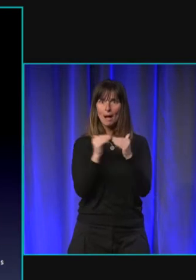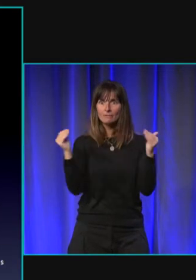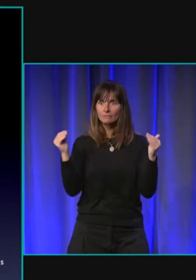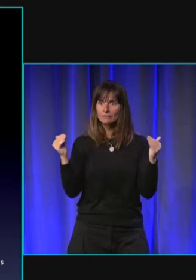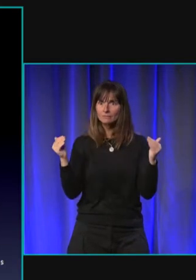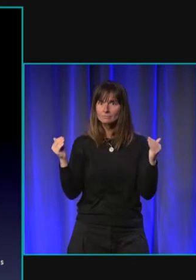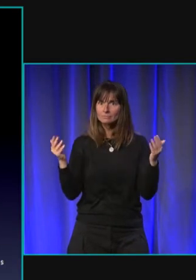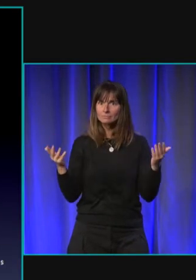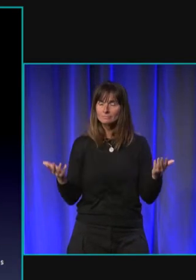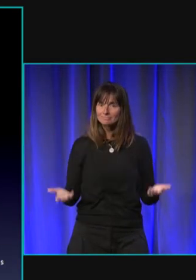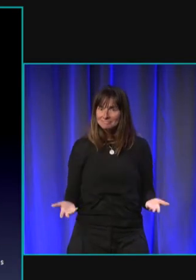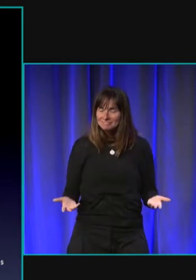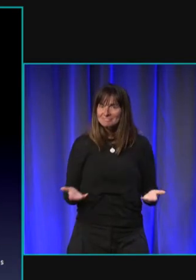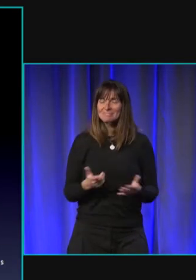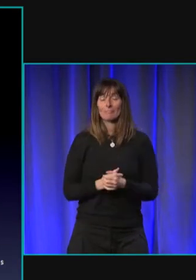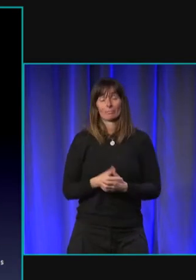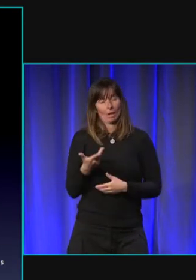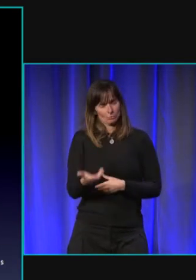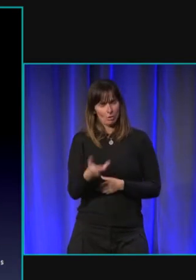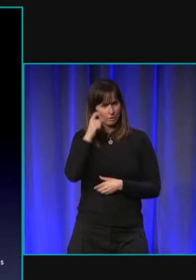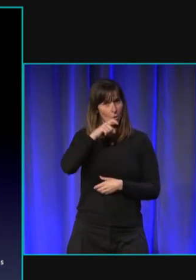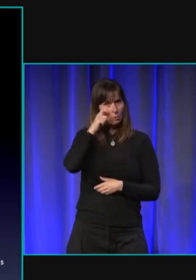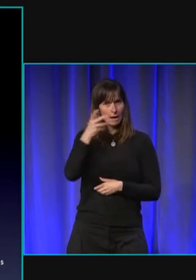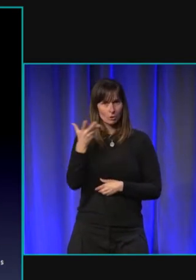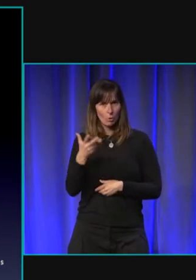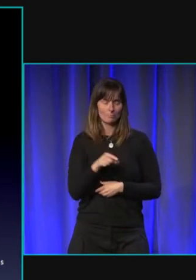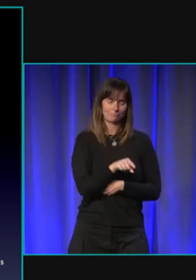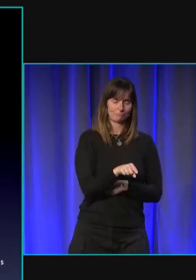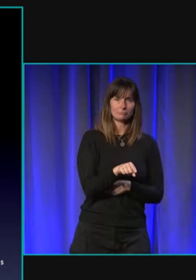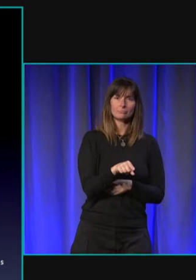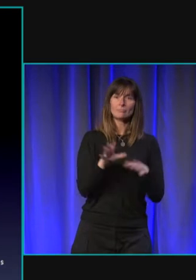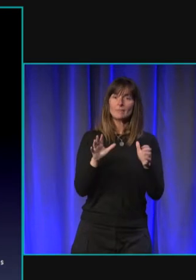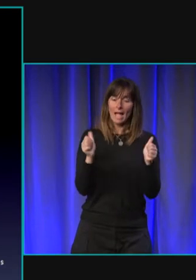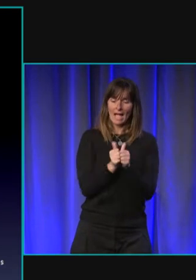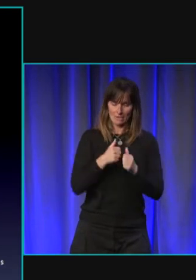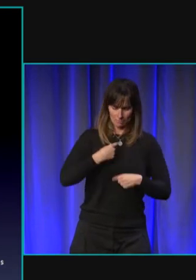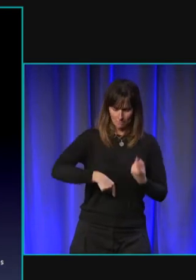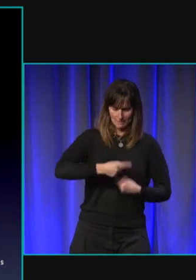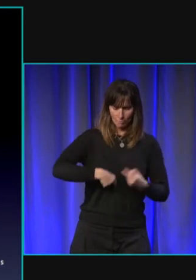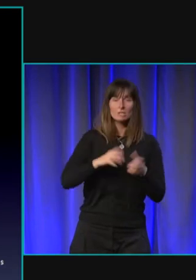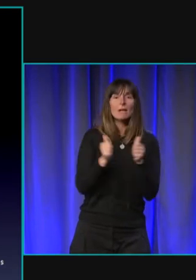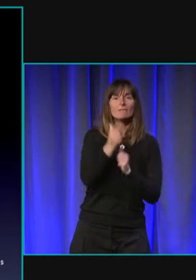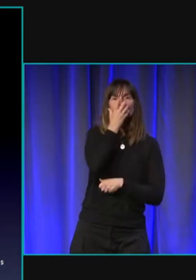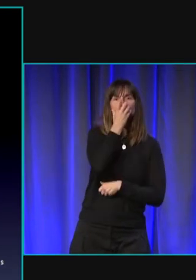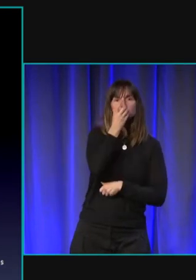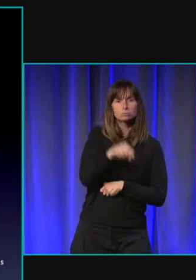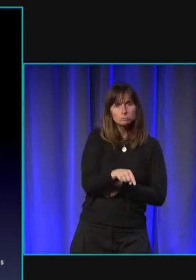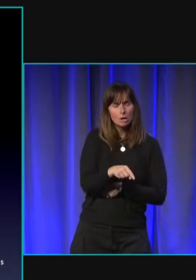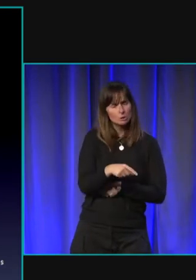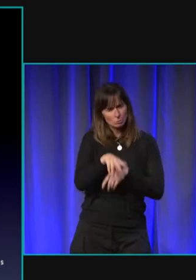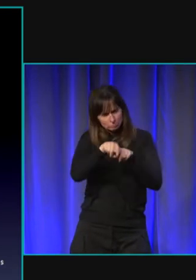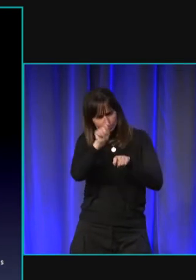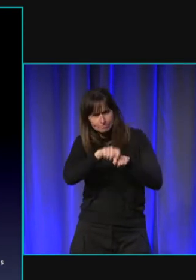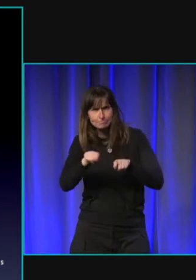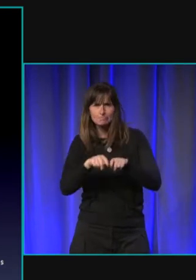on a mesuré cette contribution, notamment aérobie, hein, la part relative de la filière aérobie dans la resynthèse totale de l'énergie au cours